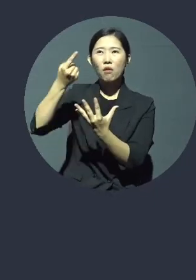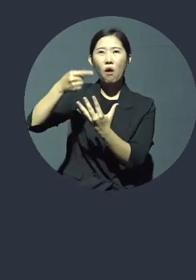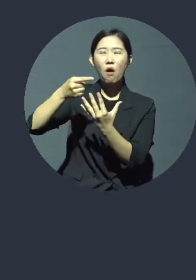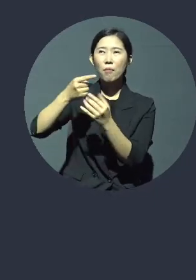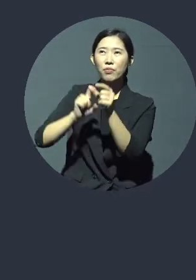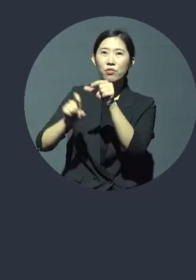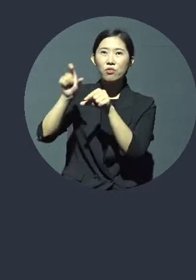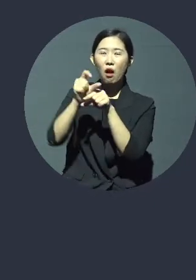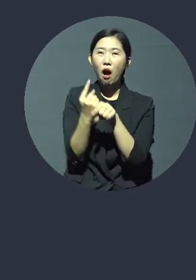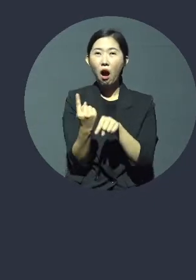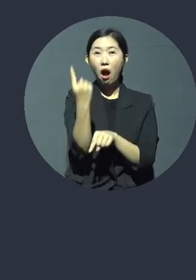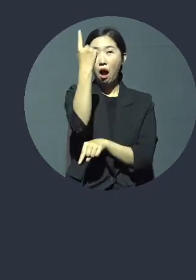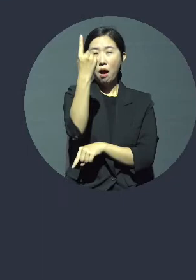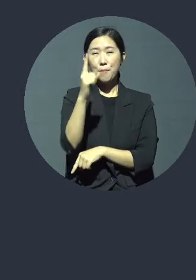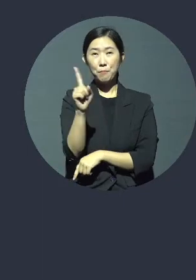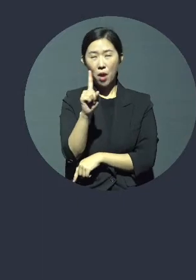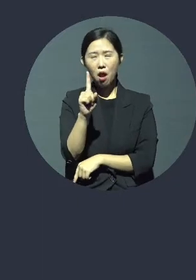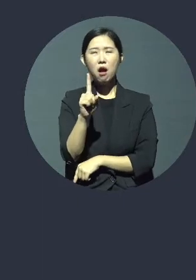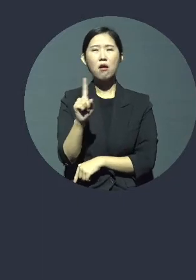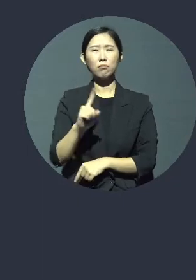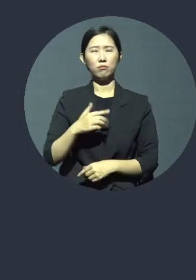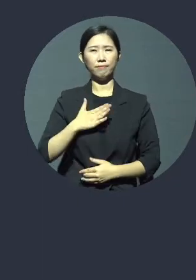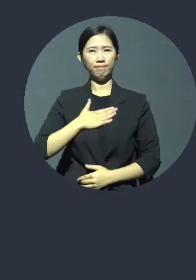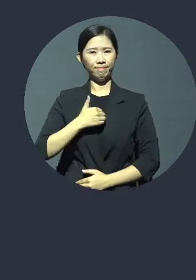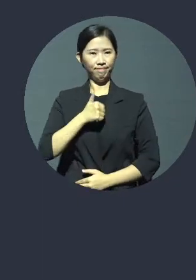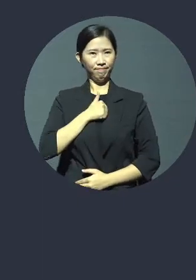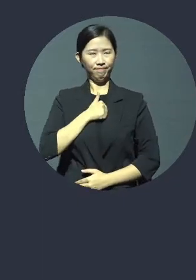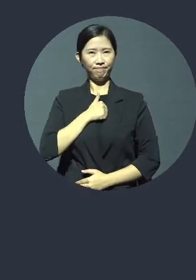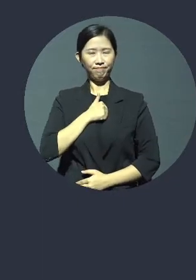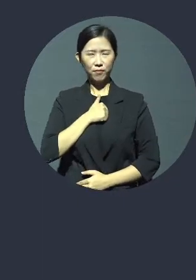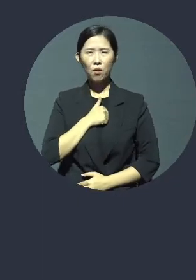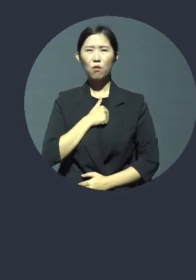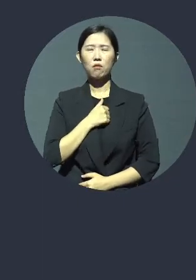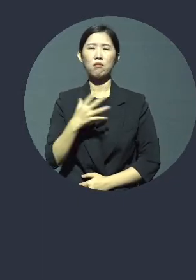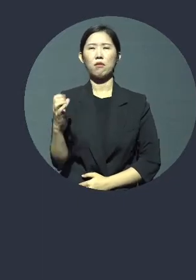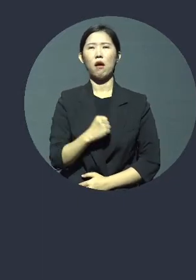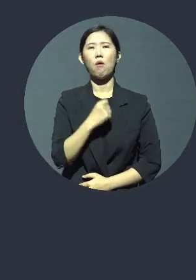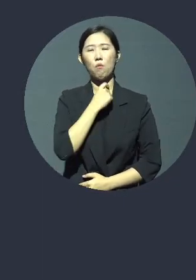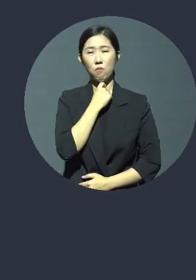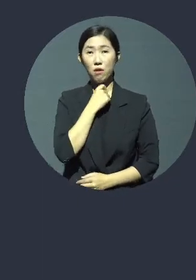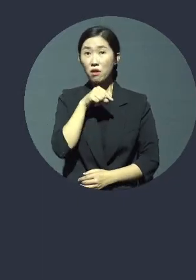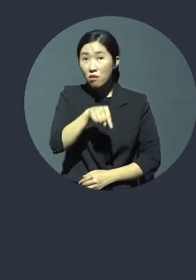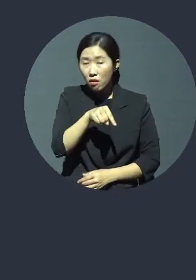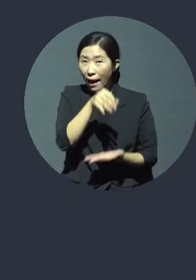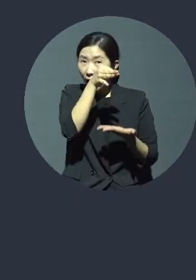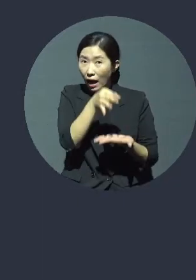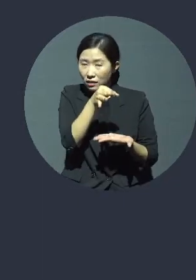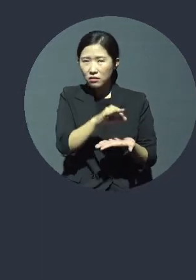가치인 듯합니다. 또한 일일이 열가긴 어렵지만 또 변해가는 가치들도 있습니다.